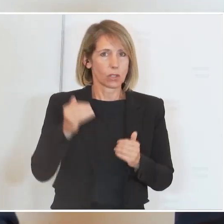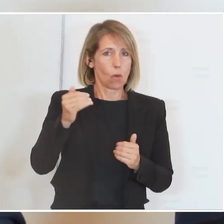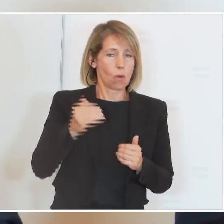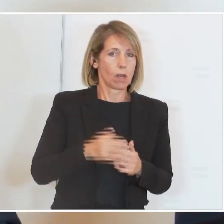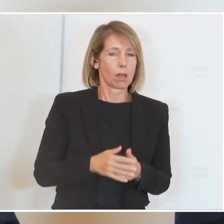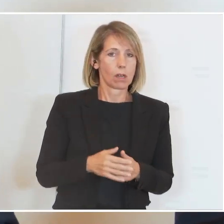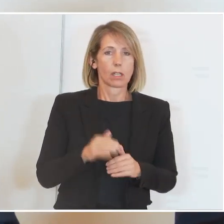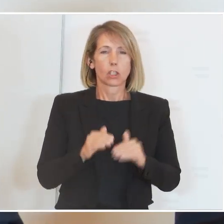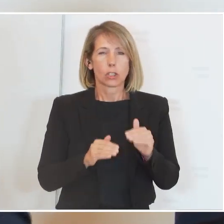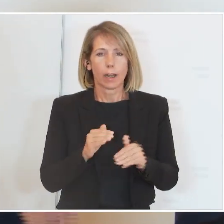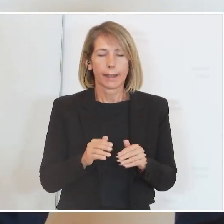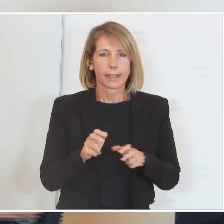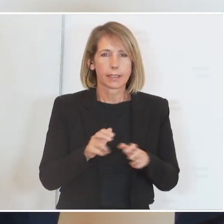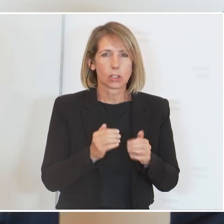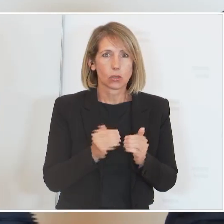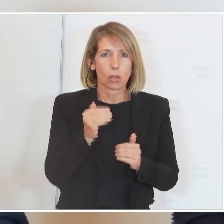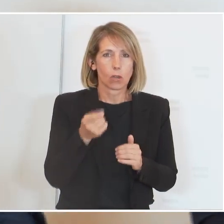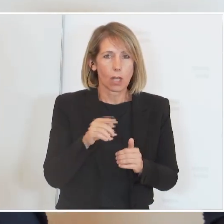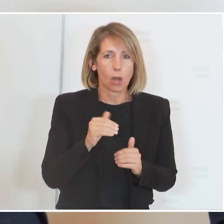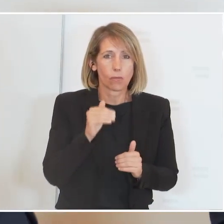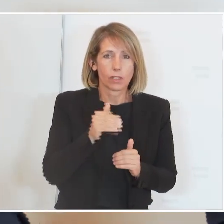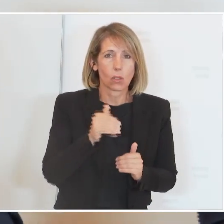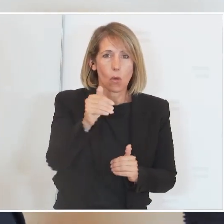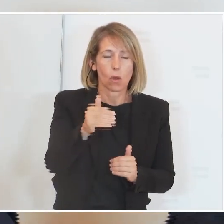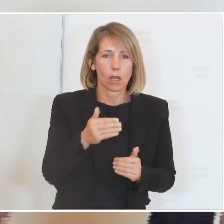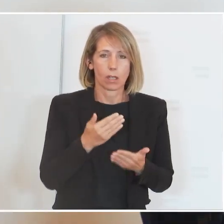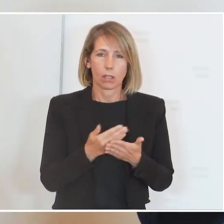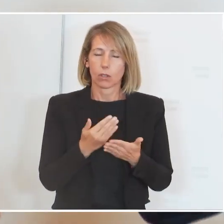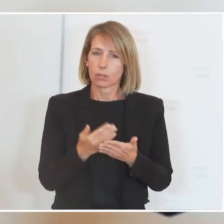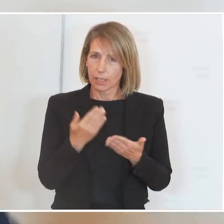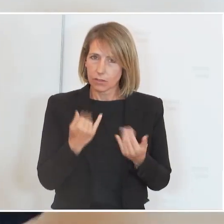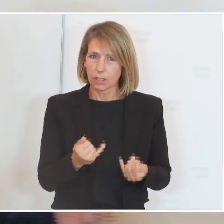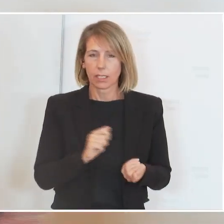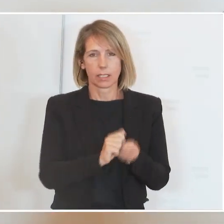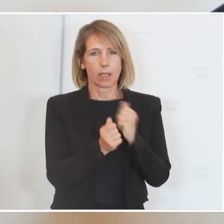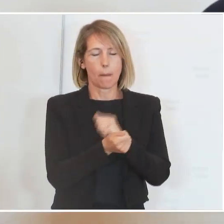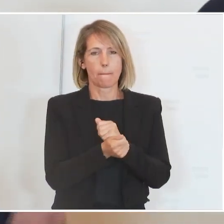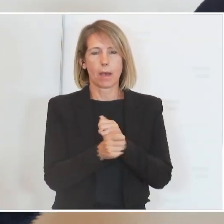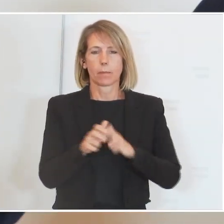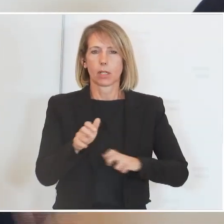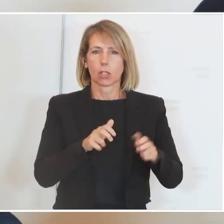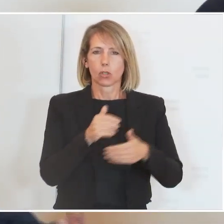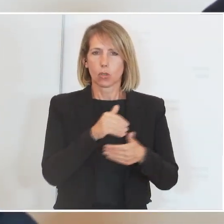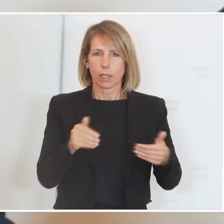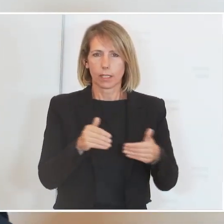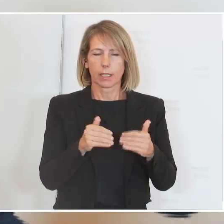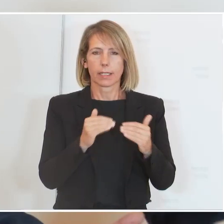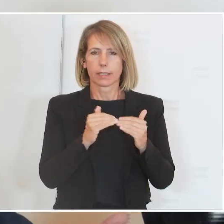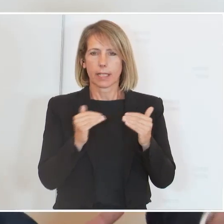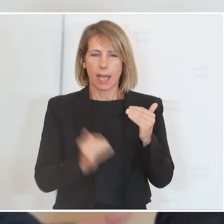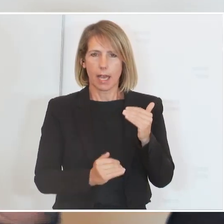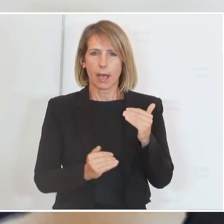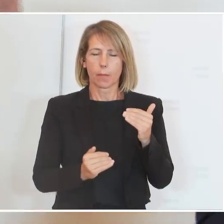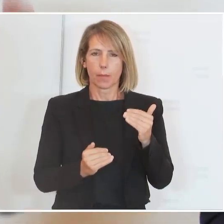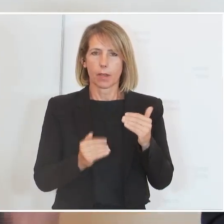schleichende Steuererhöhung und genau in diesem Ausmaß verschieben sich dann auch die Steuergrenzen, sodass dieses Phänomen weg ist.